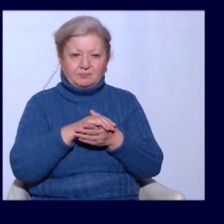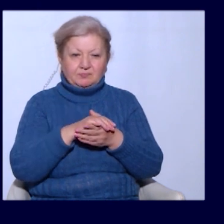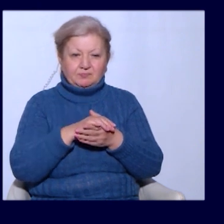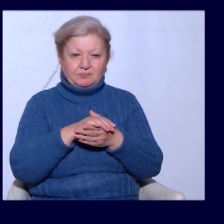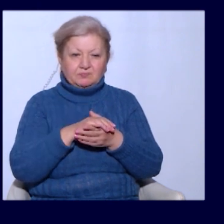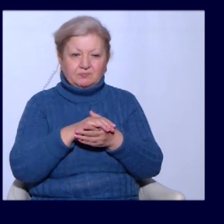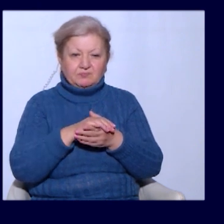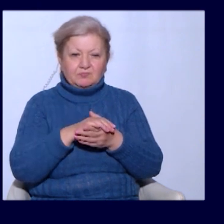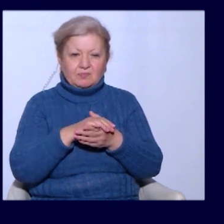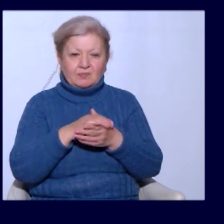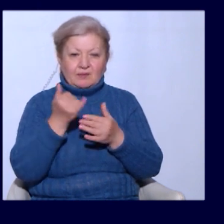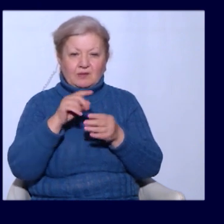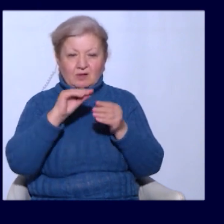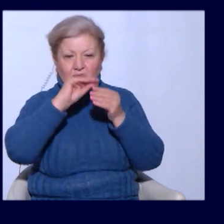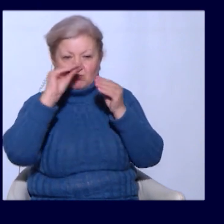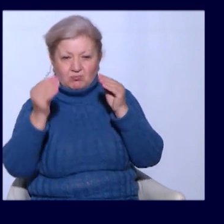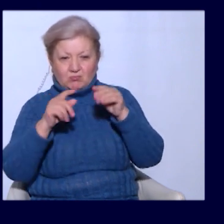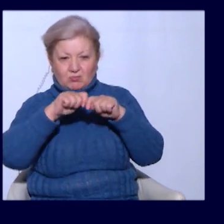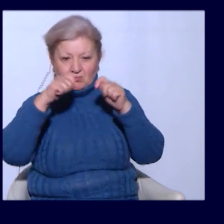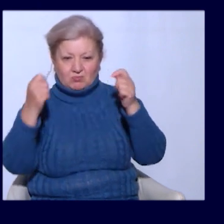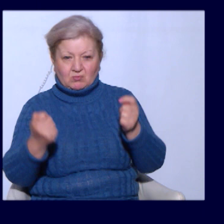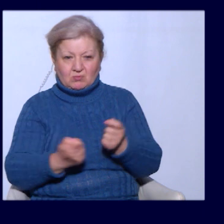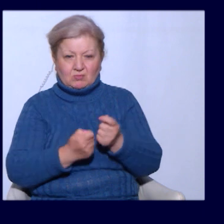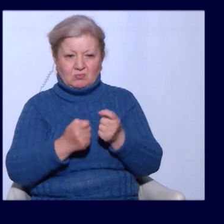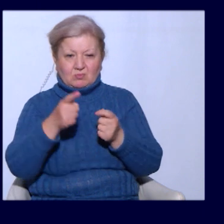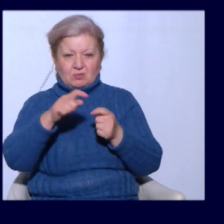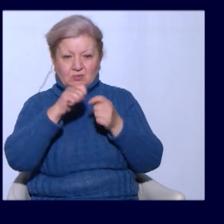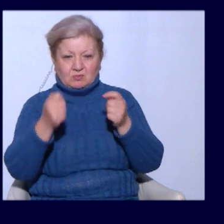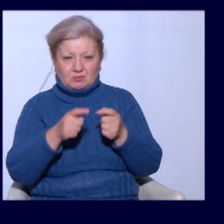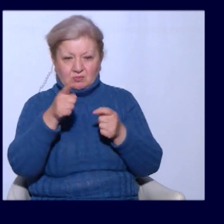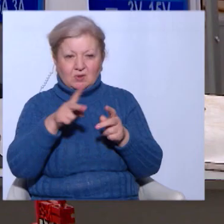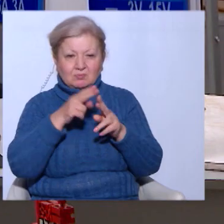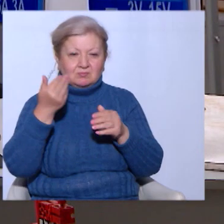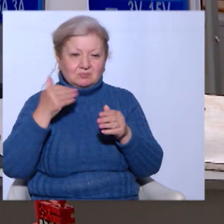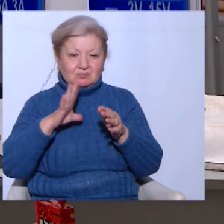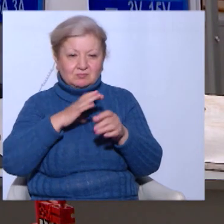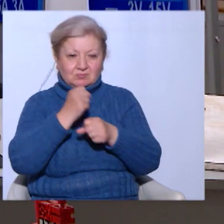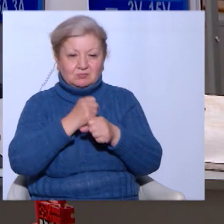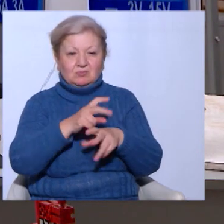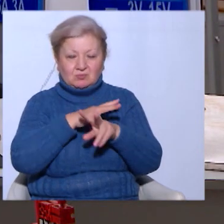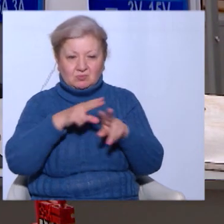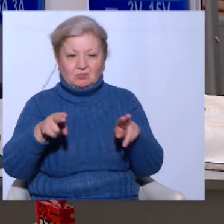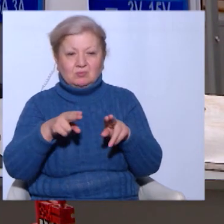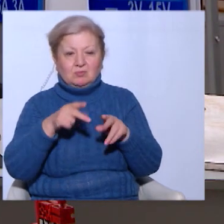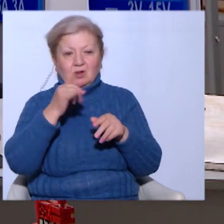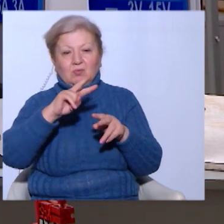ახლა მოხაროთ ეს მონაკვეთი, წეღა როგორც მოვიქეცით ზუსტად ასე. ახლა მეორე რადიუსი